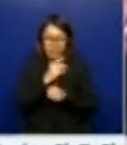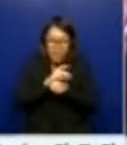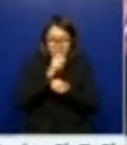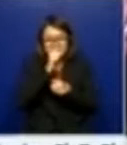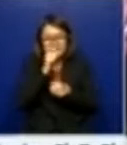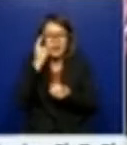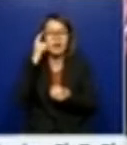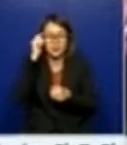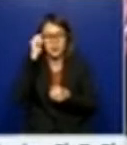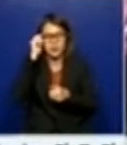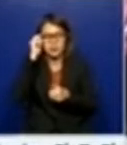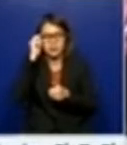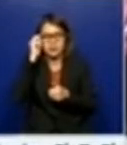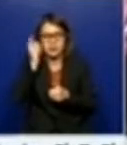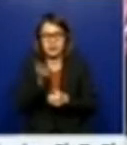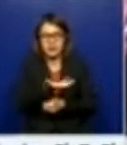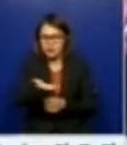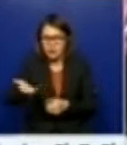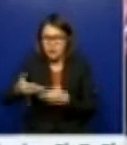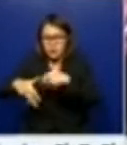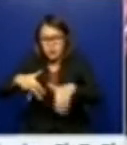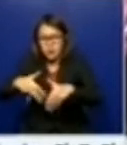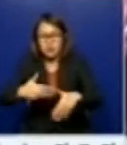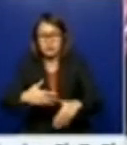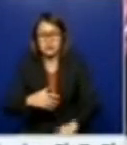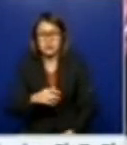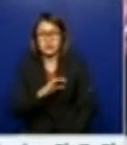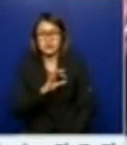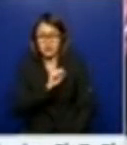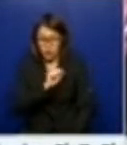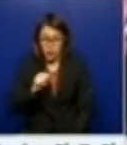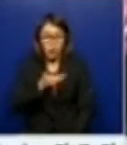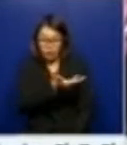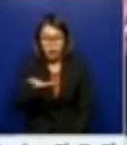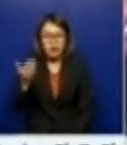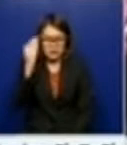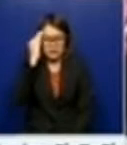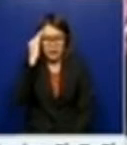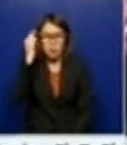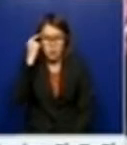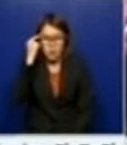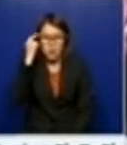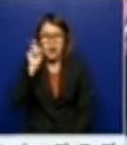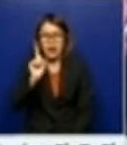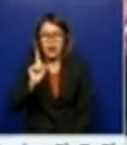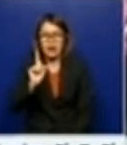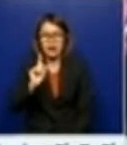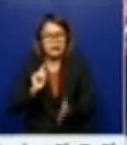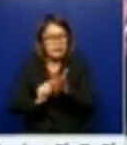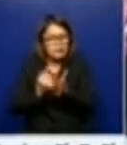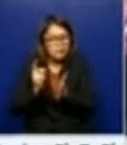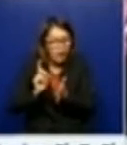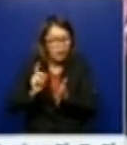ตินั้นพี่น้องประชาชนรวมทั้งเพื่อนสมาชิกอยู่ในรัฐสภาแห่งนี้ก็พอทราบว่าอะไรมันเกิด